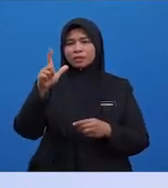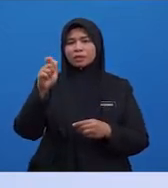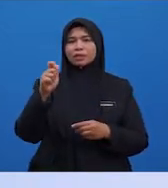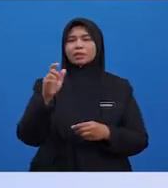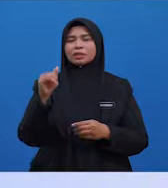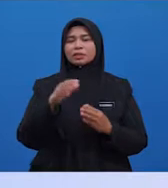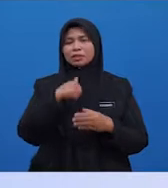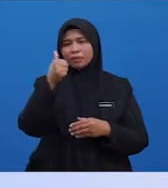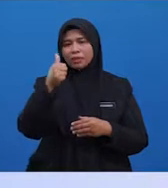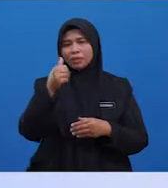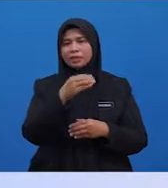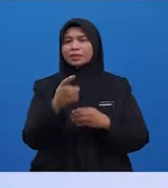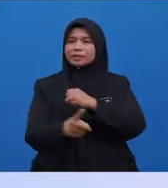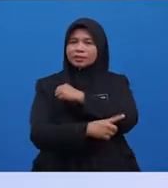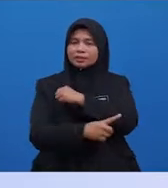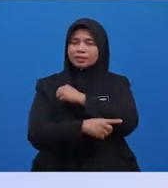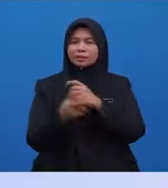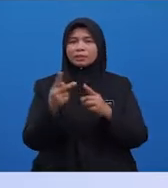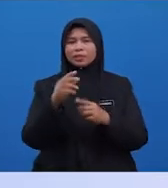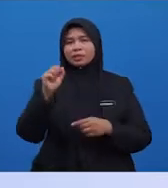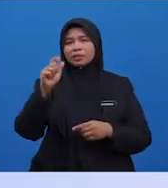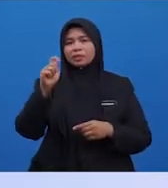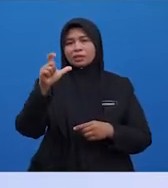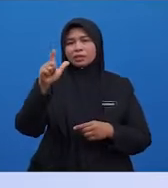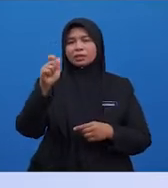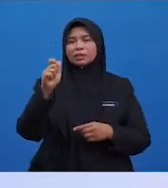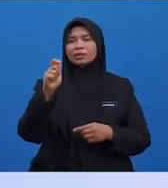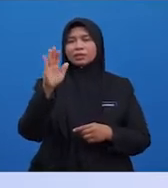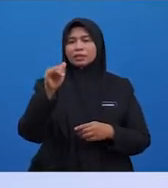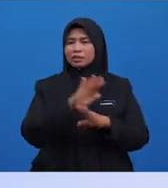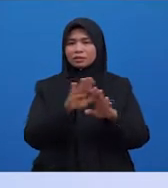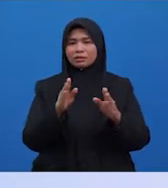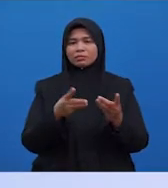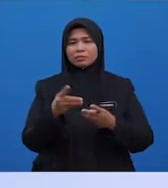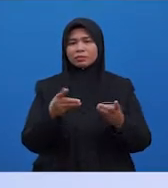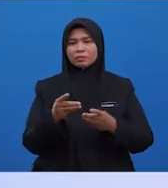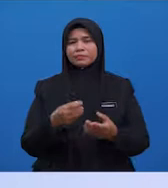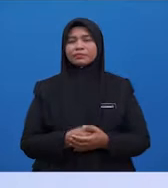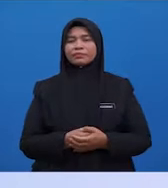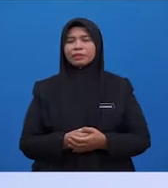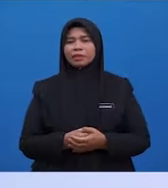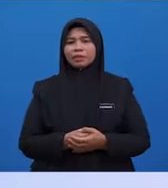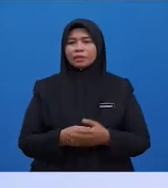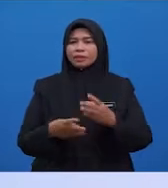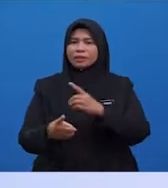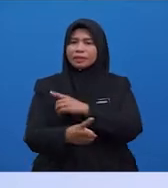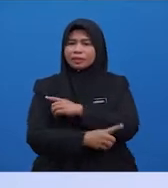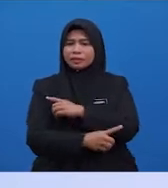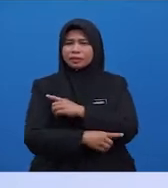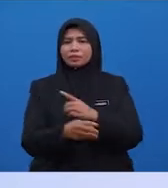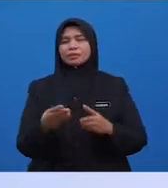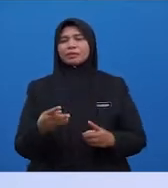mengenakan dendaan kepada atlet yang tidak berdisiplin. Tindakan seperti dendaan kepada atlet yang tidak